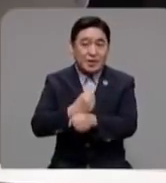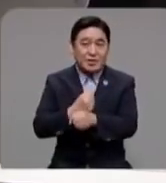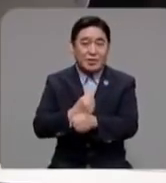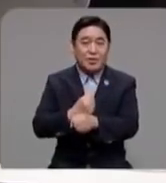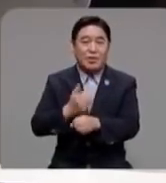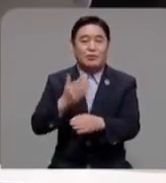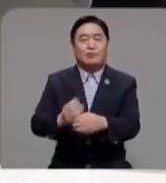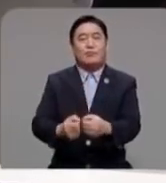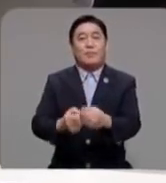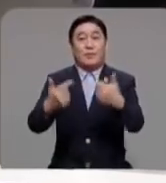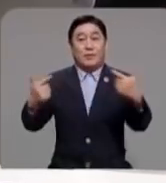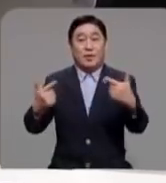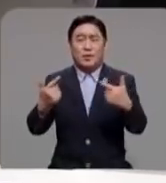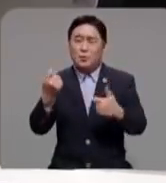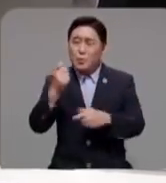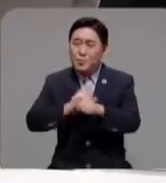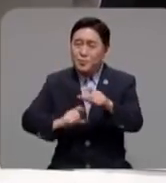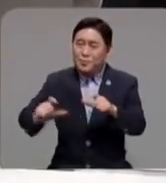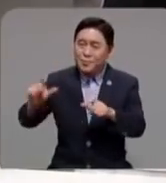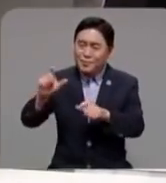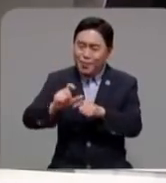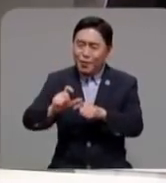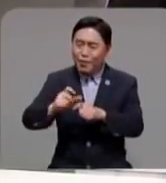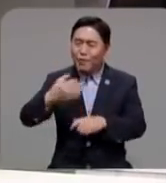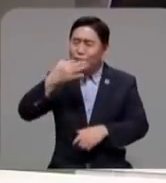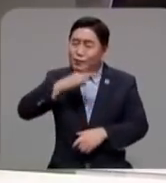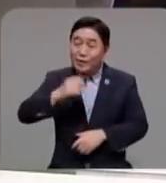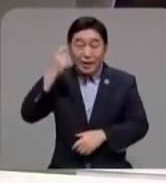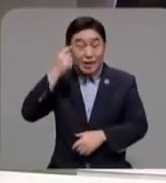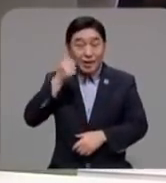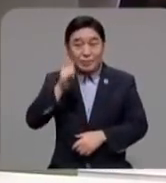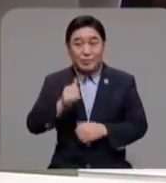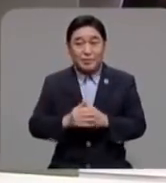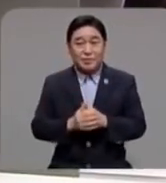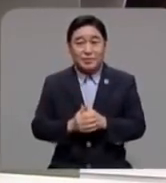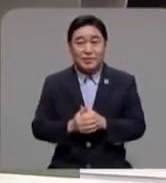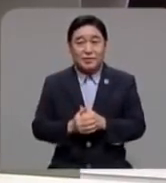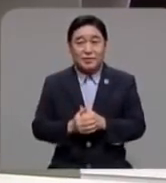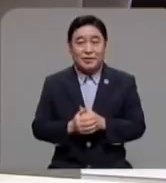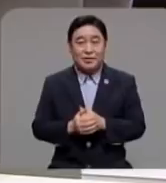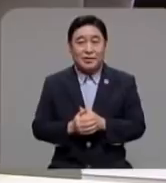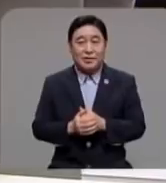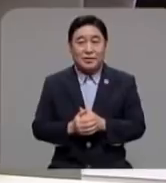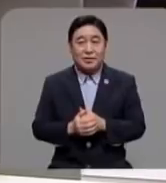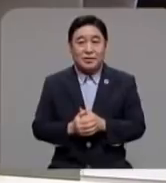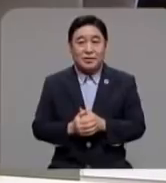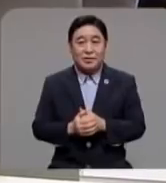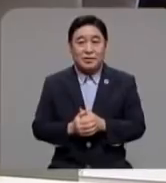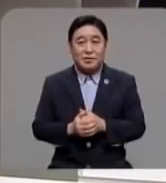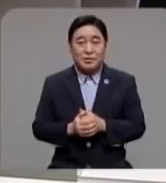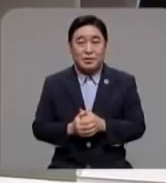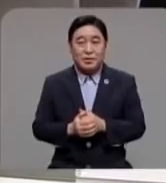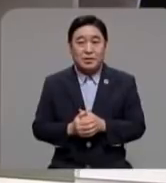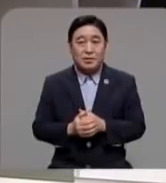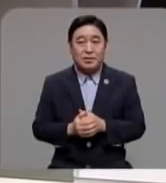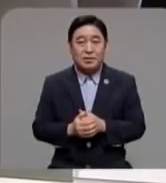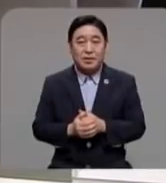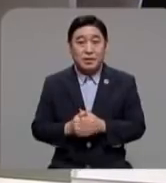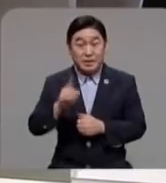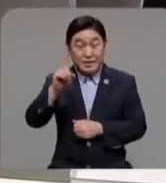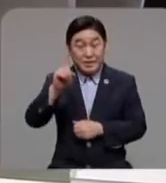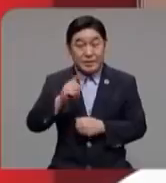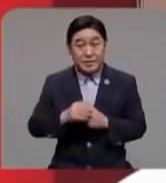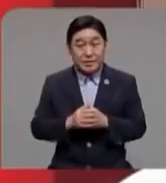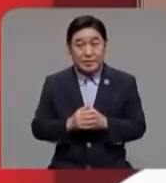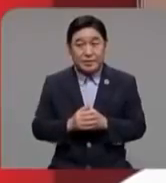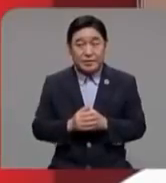중도 확장하는데 조금 더 나는 유리하다고 생각하는 부분이 하나 있고요. 아니 얼마 안 남았네. 또 하나는 이제